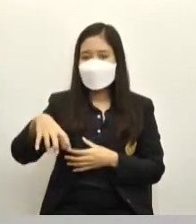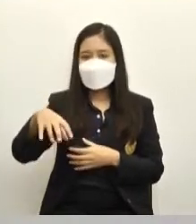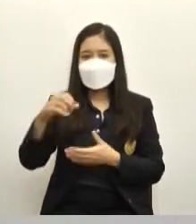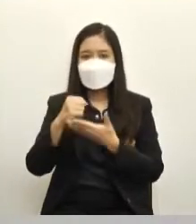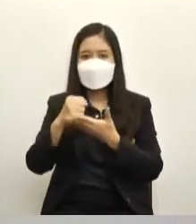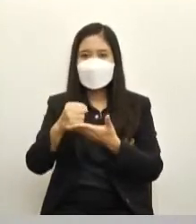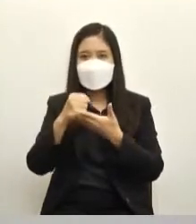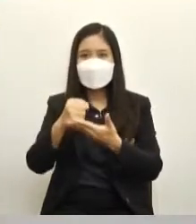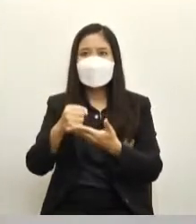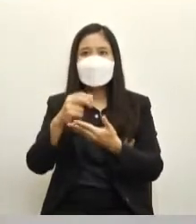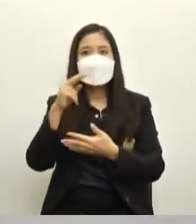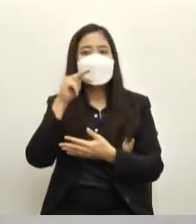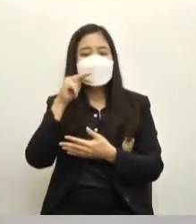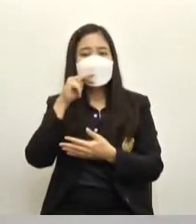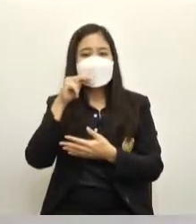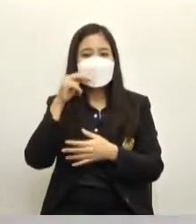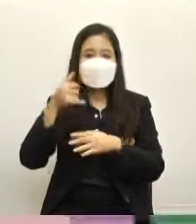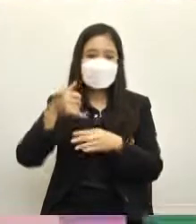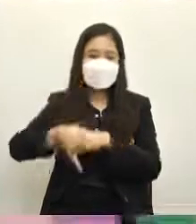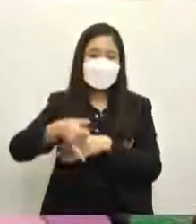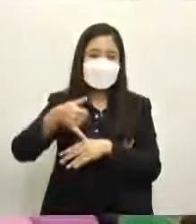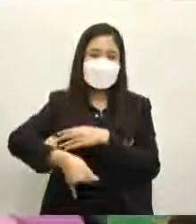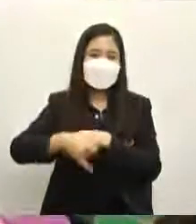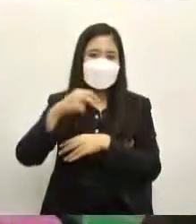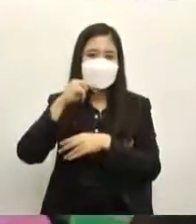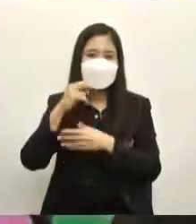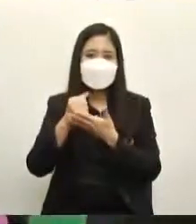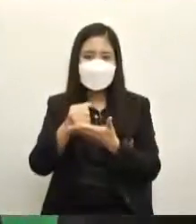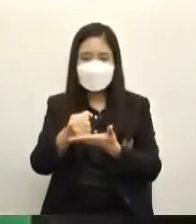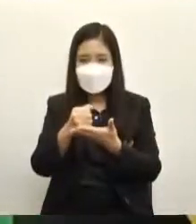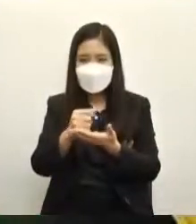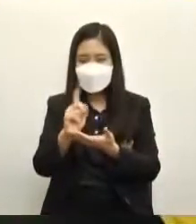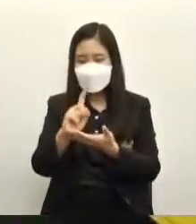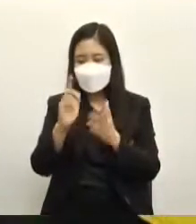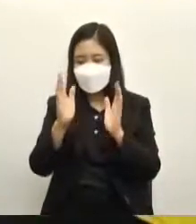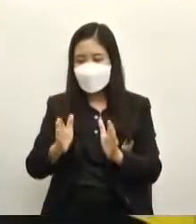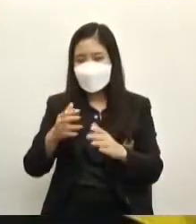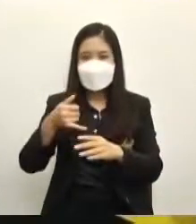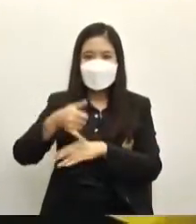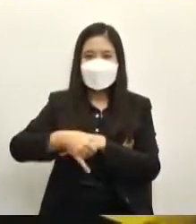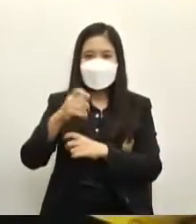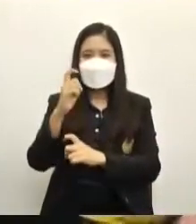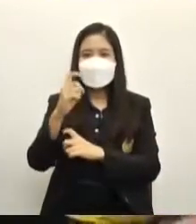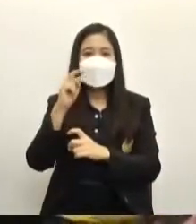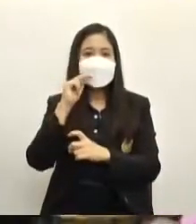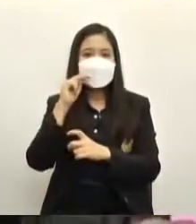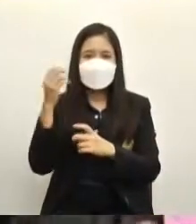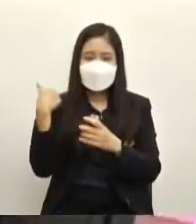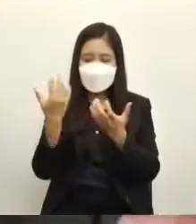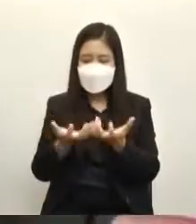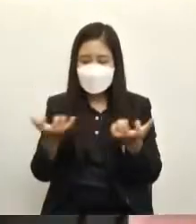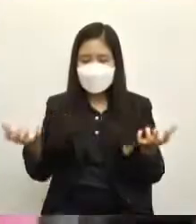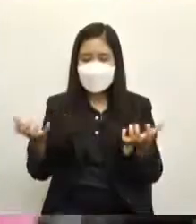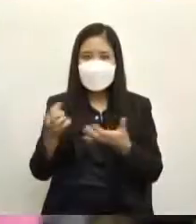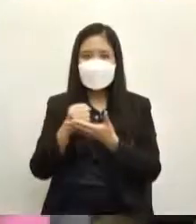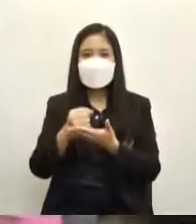สถานีช่วยเหลือผู้ประสบภัยทางน้ำครับจะเป็นการช่วยเหลือผู้ประสบภัยทางน้ำด้วยอุปกรณ์ที่มีอยู่รอบตัวโดยเน้น